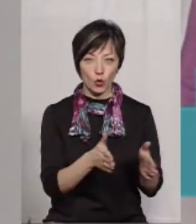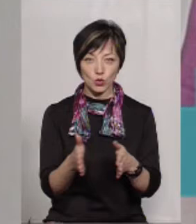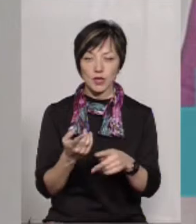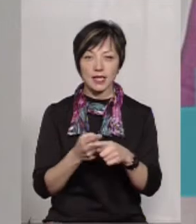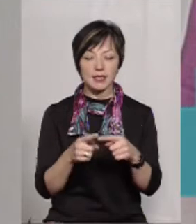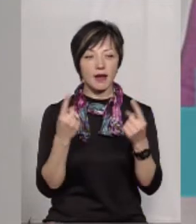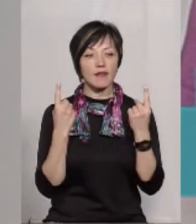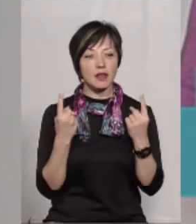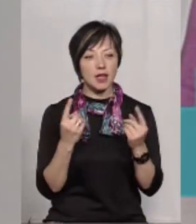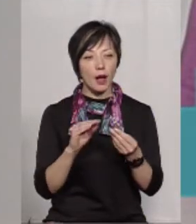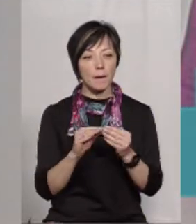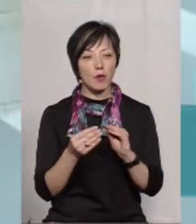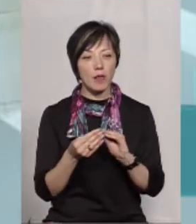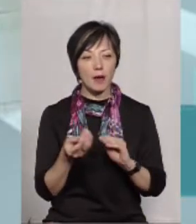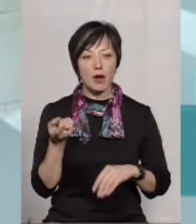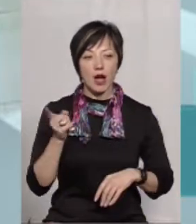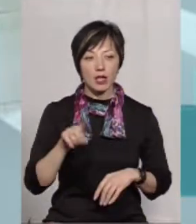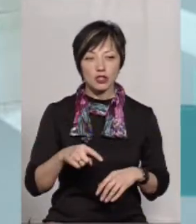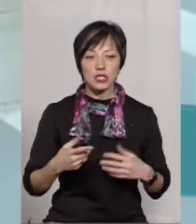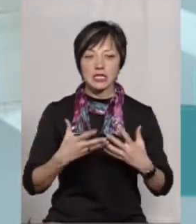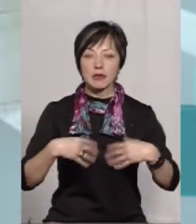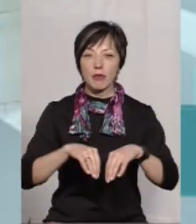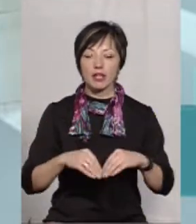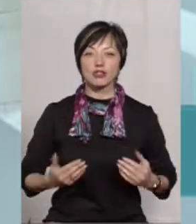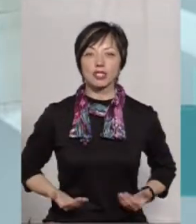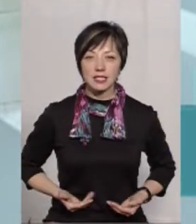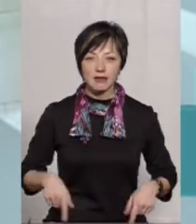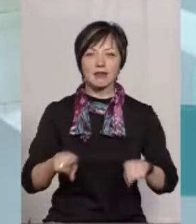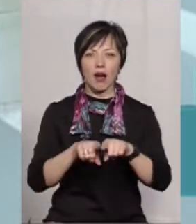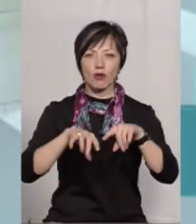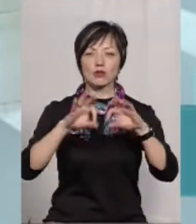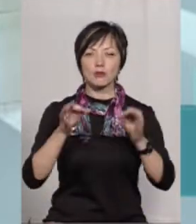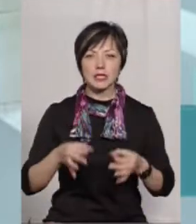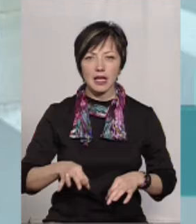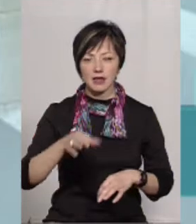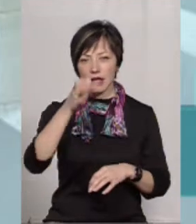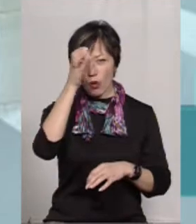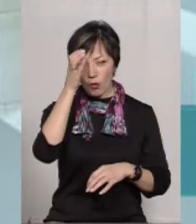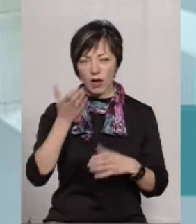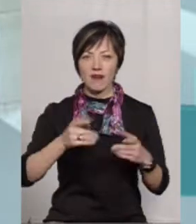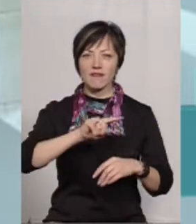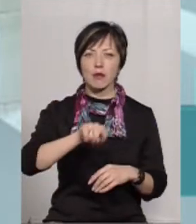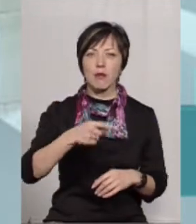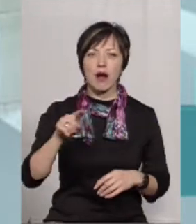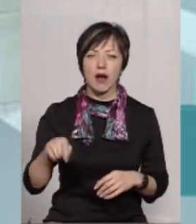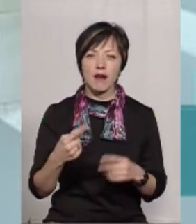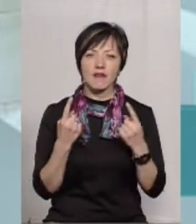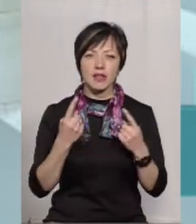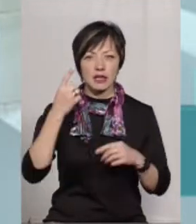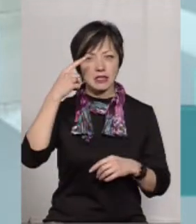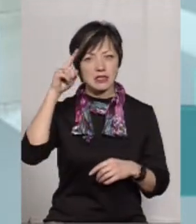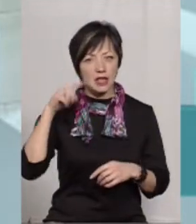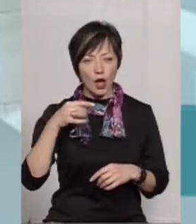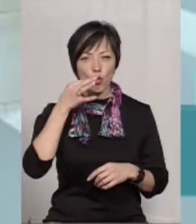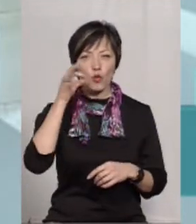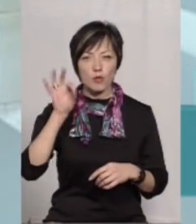це велика проблема, адже сімейне життя – це також мистецтво, це наука, яка вимагає великих